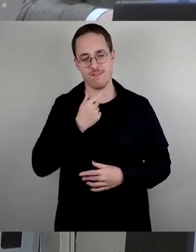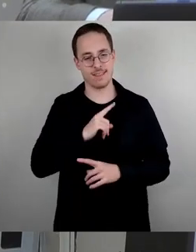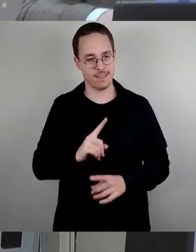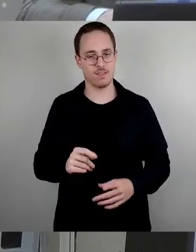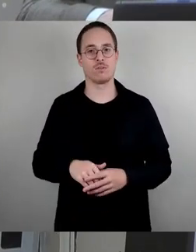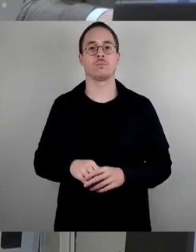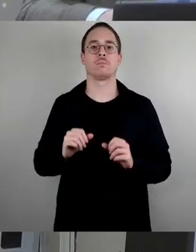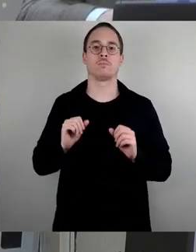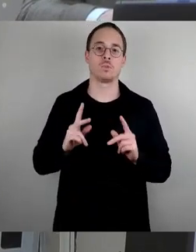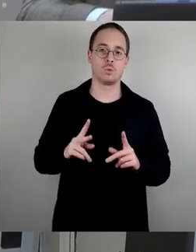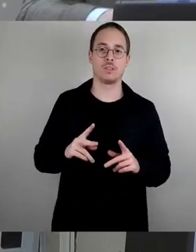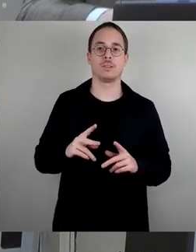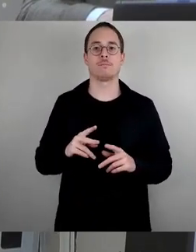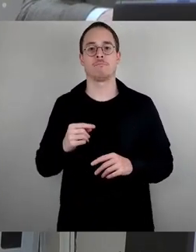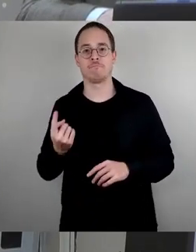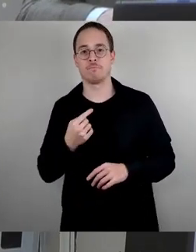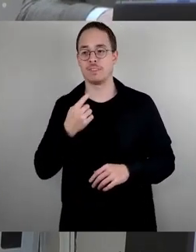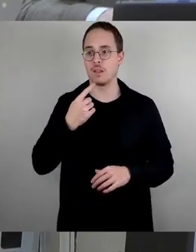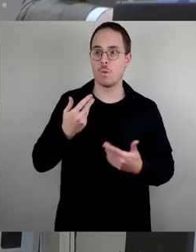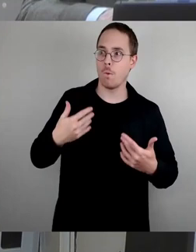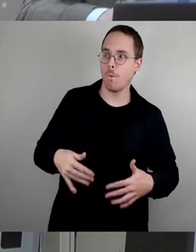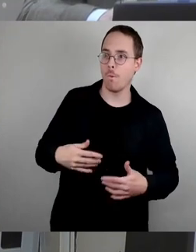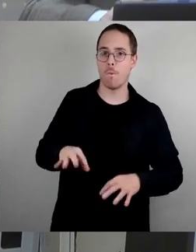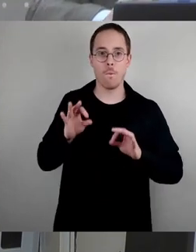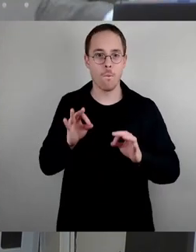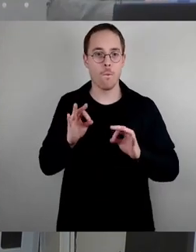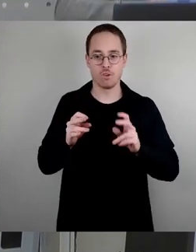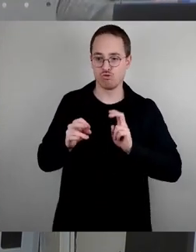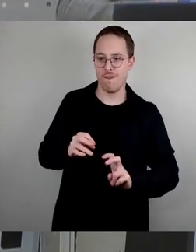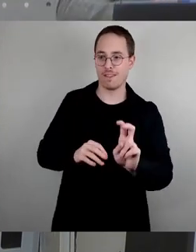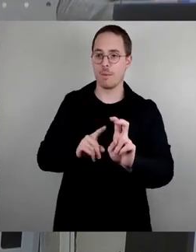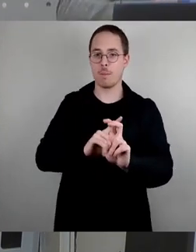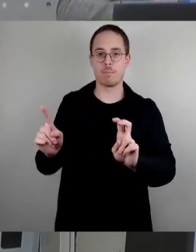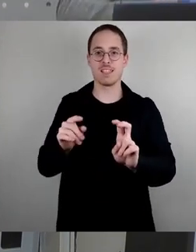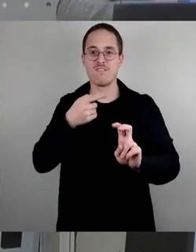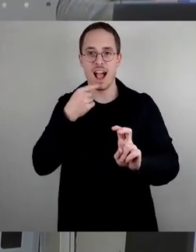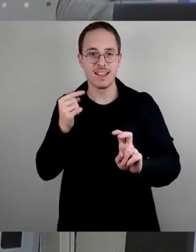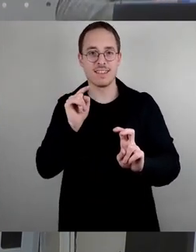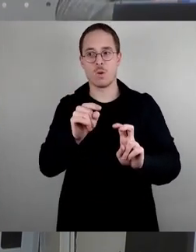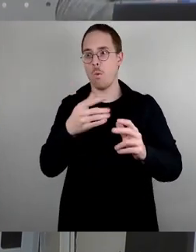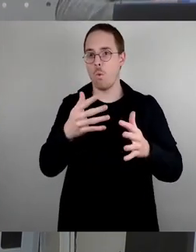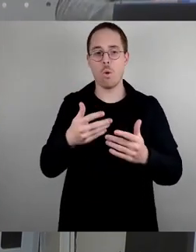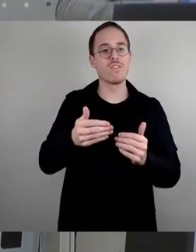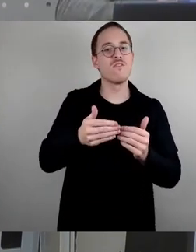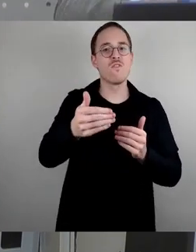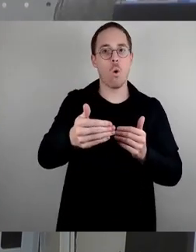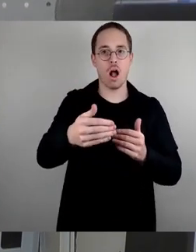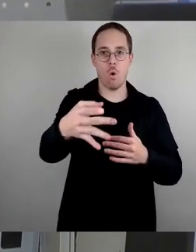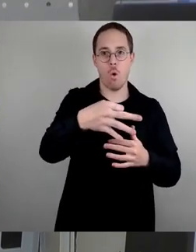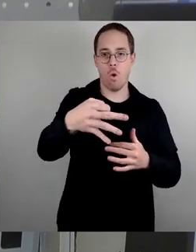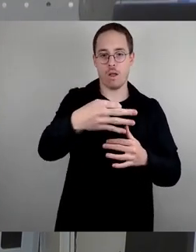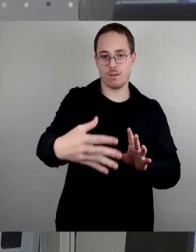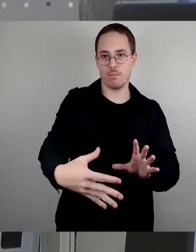Weißig hinkriegt. Das wäre doch mal was. Ein Vorort einbinden in das Straßenbahnnetz, das geht nicht, kriegt man